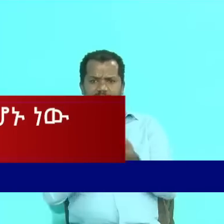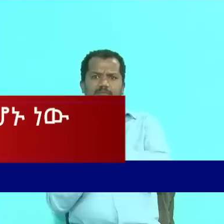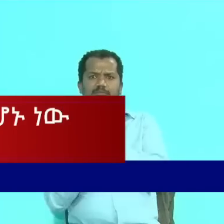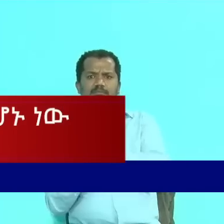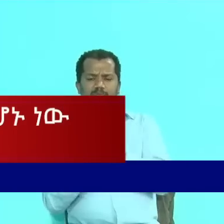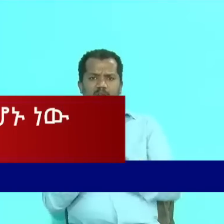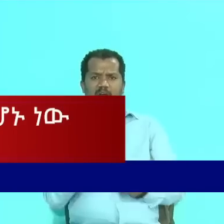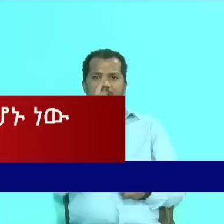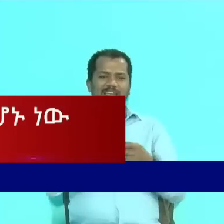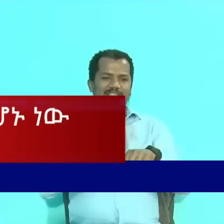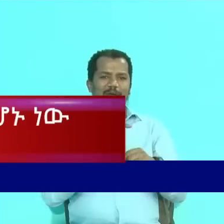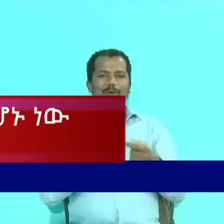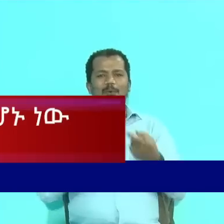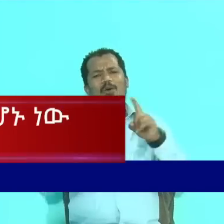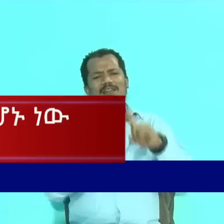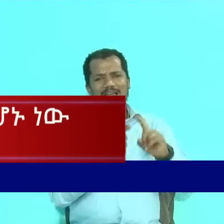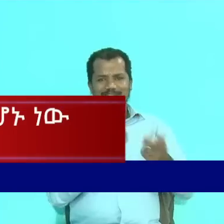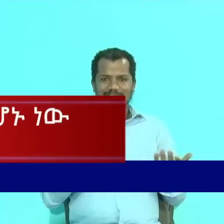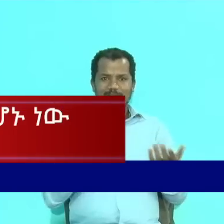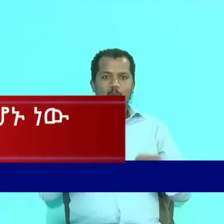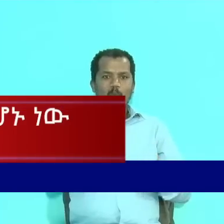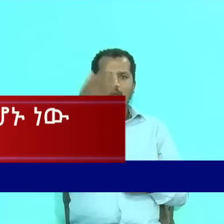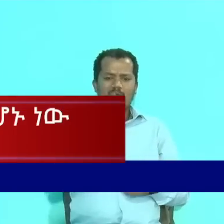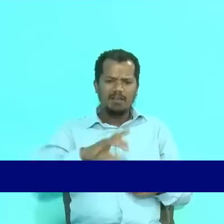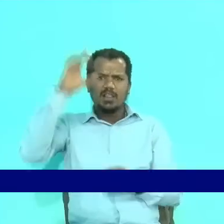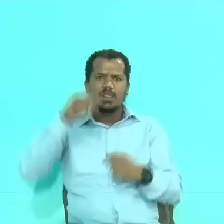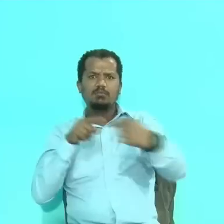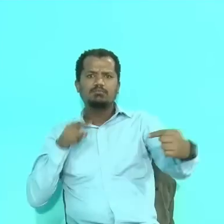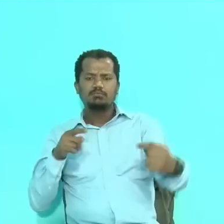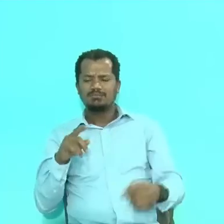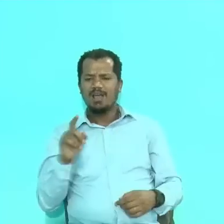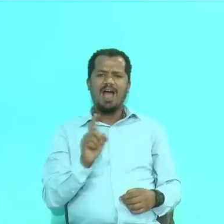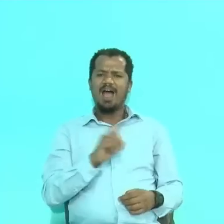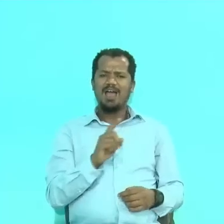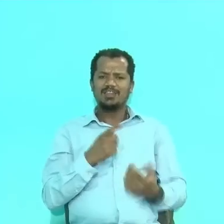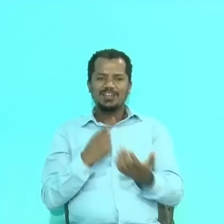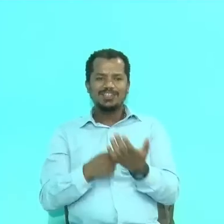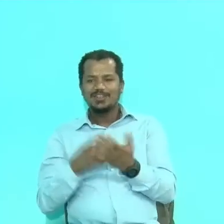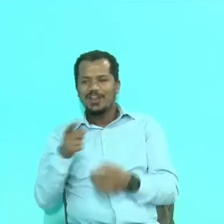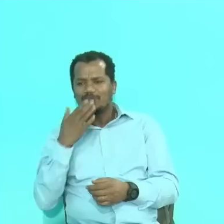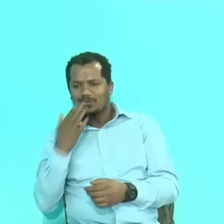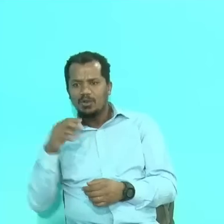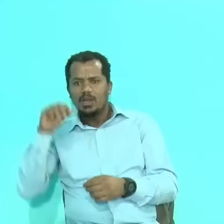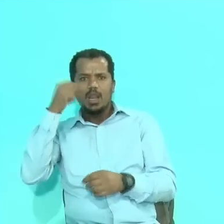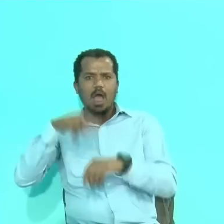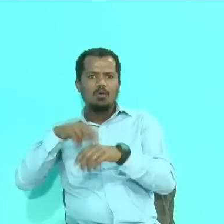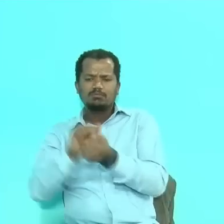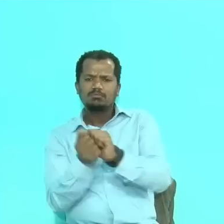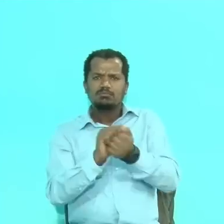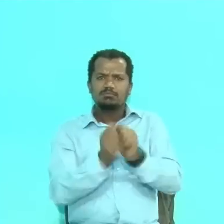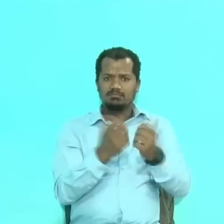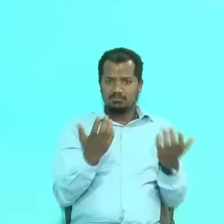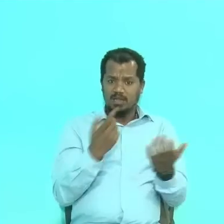የሆነ ጊዜ ላይ ወዳጅ ናቸው ሲባል ከፍተኛ ጠላት ይሆናሉ። አይ እንደዚህ ናቸው ስንል ደግሞ ሌላ አቋም ያሳዩናል። ይሄ